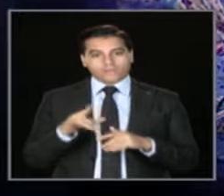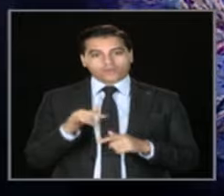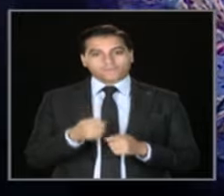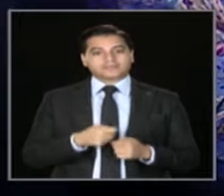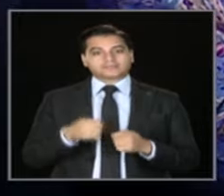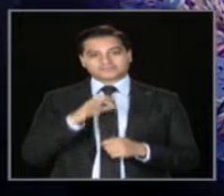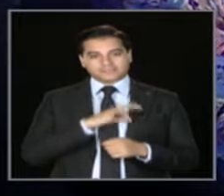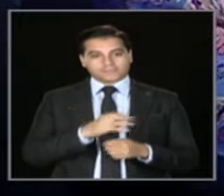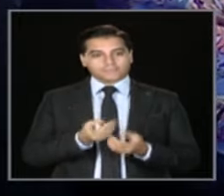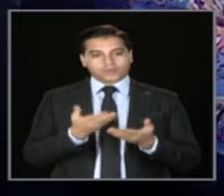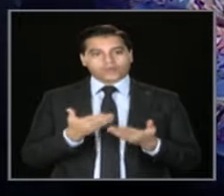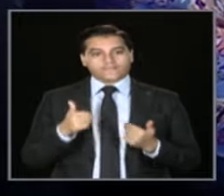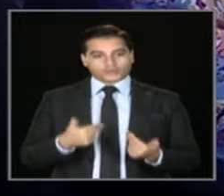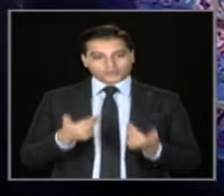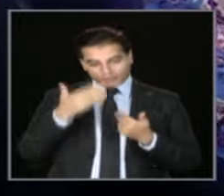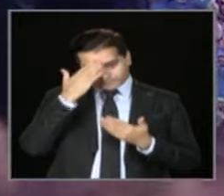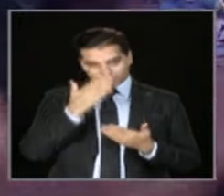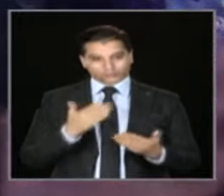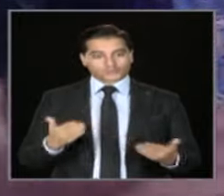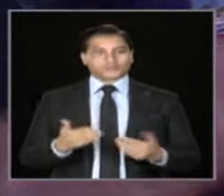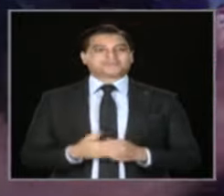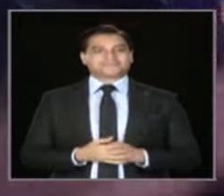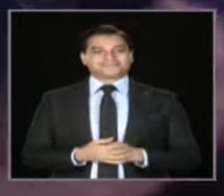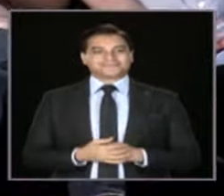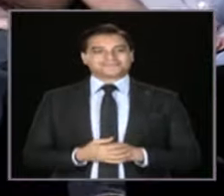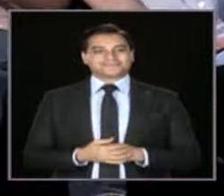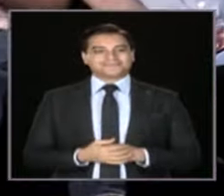منورنا في الاستوديو بشكرك بشكرك